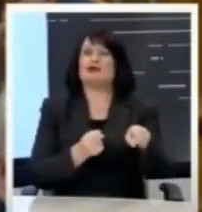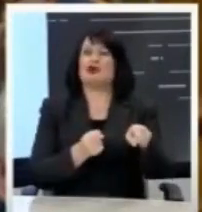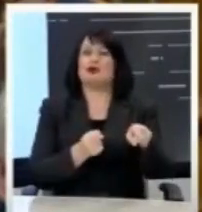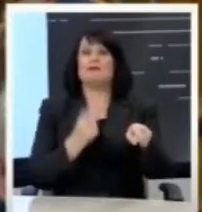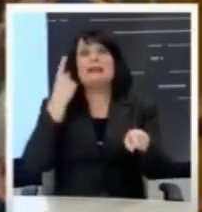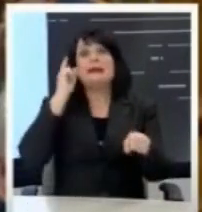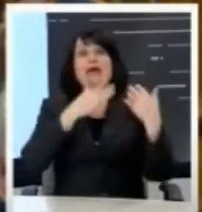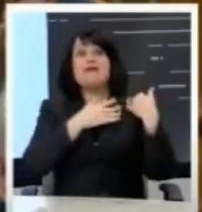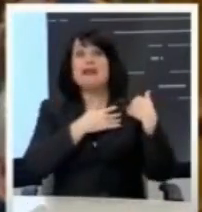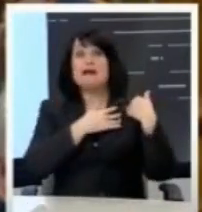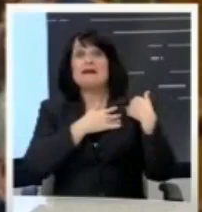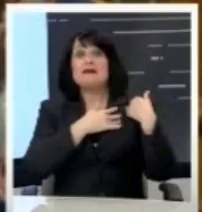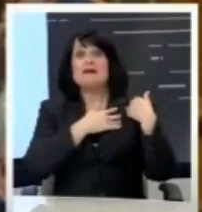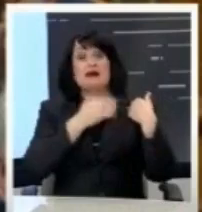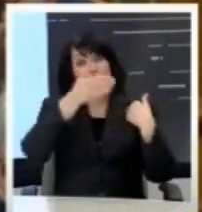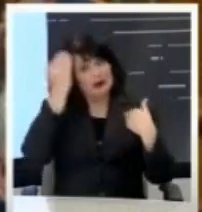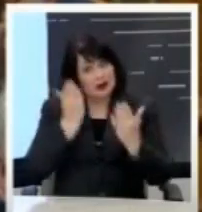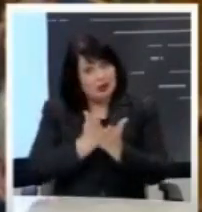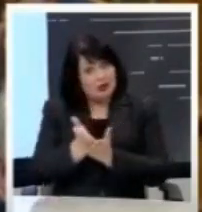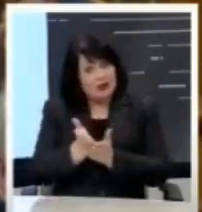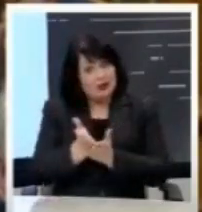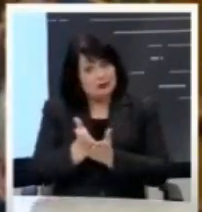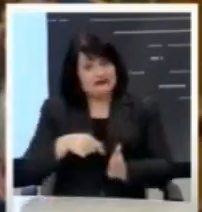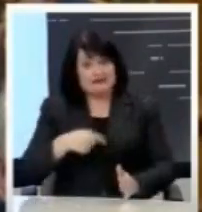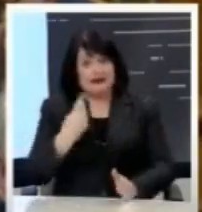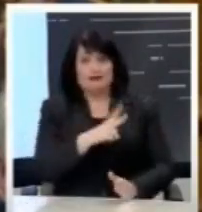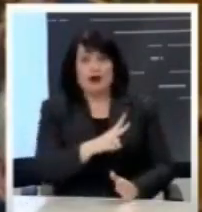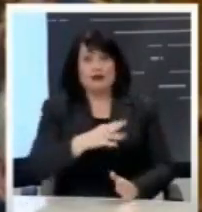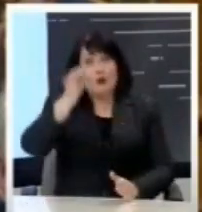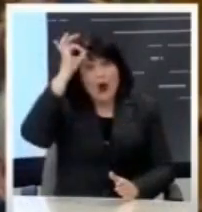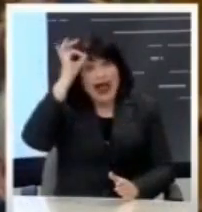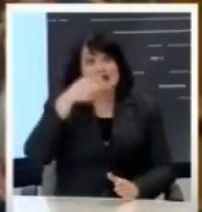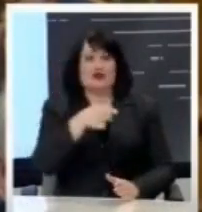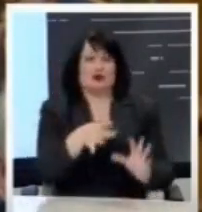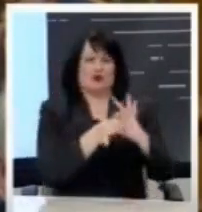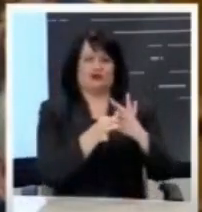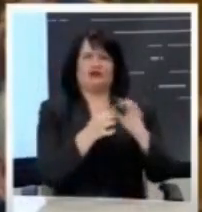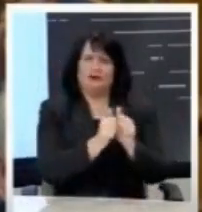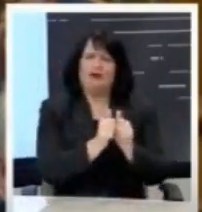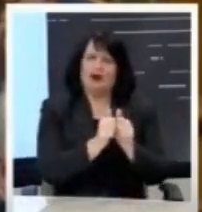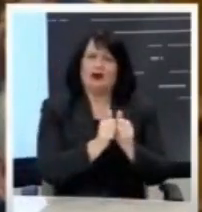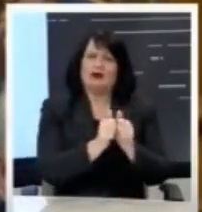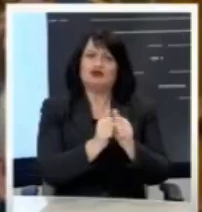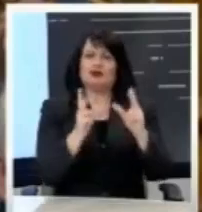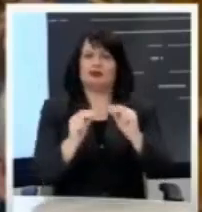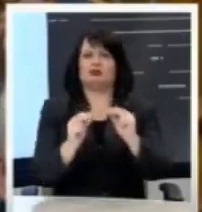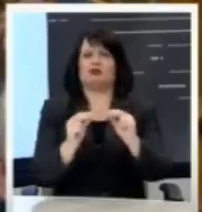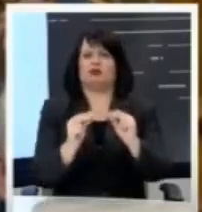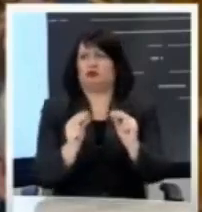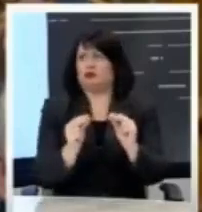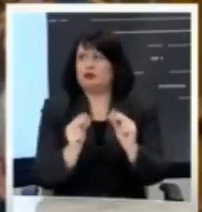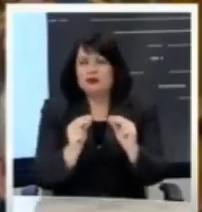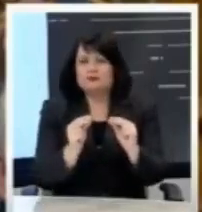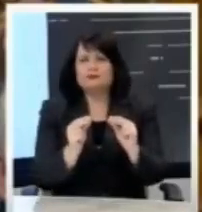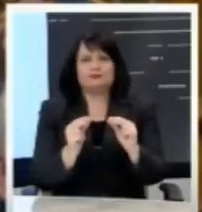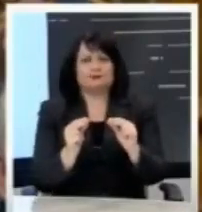γιατί. Πόσο έντιμη στάση είναι αυτή? Ο φρουρός του λοιπόν, ο έμπιστός του, συνομιλώντας με